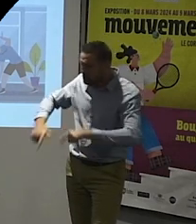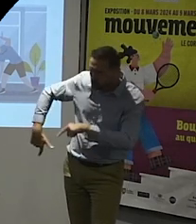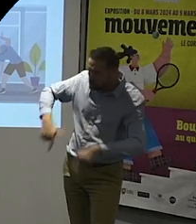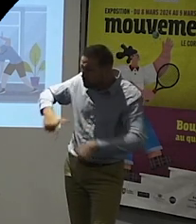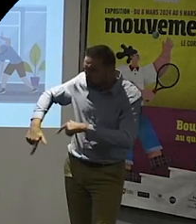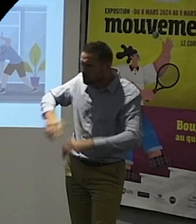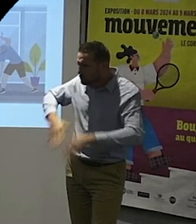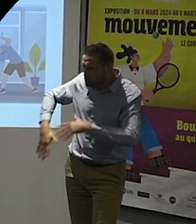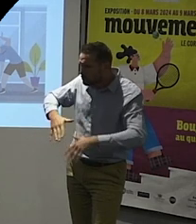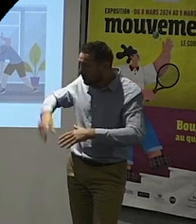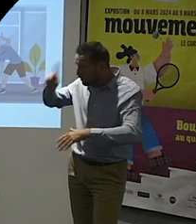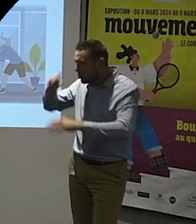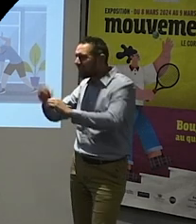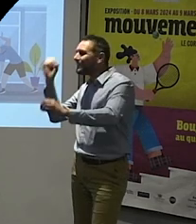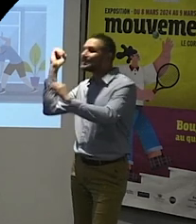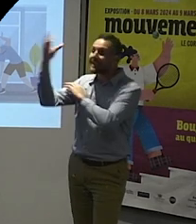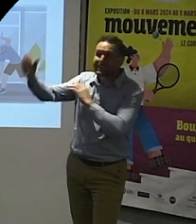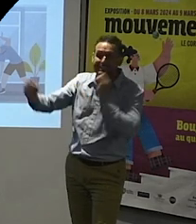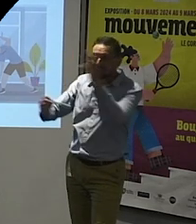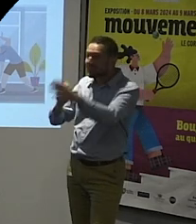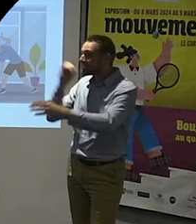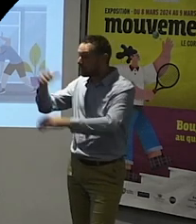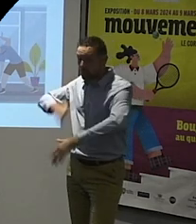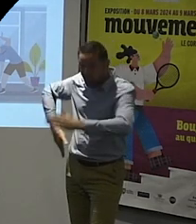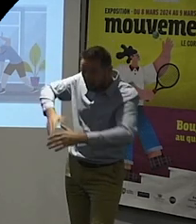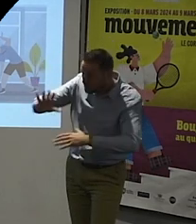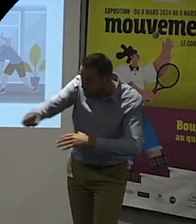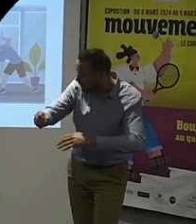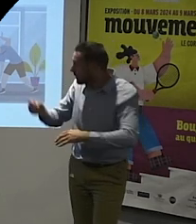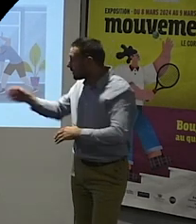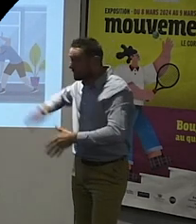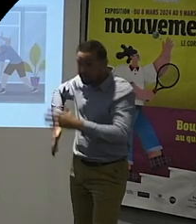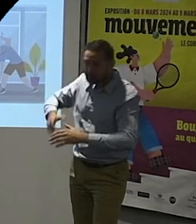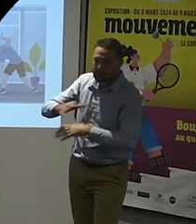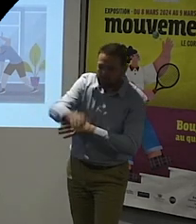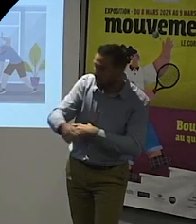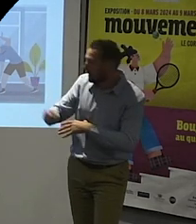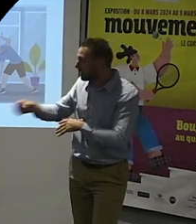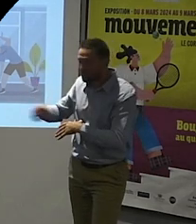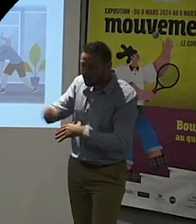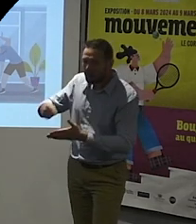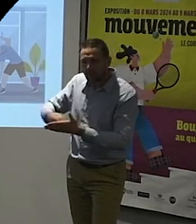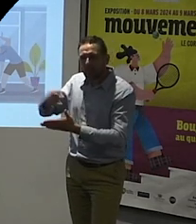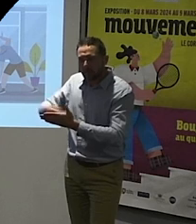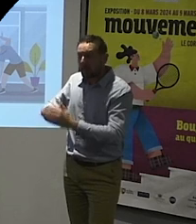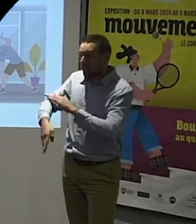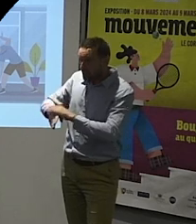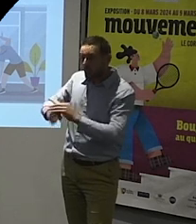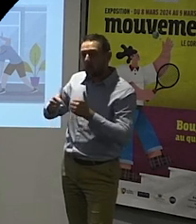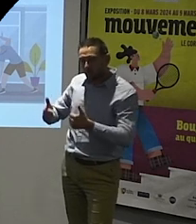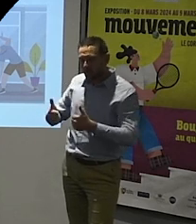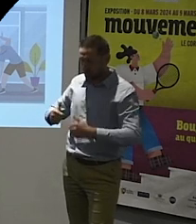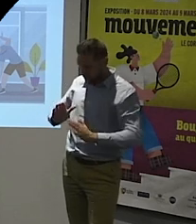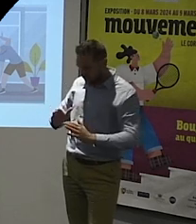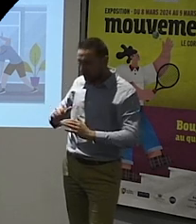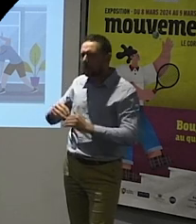5 vortex pour tous les jeunes. Donc, j'ai couru beaucoup, j'ai marché. C'était très bien au début. Alors après, en fin de matinée,